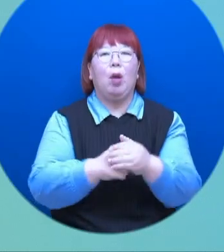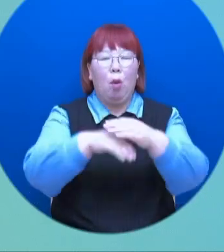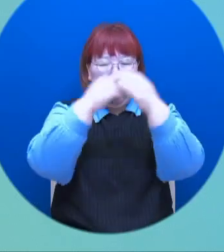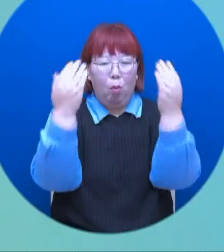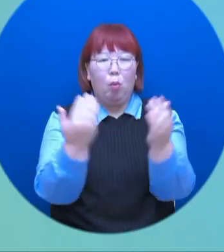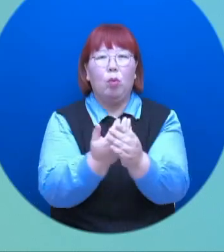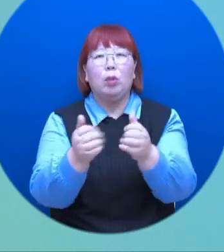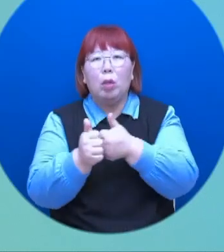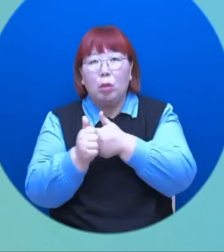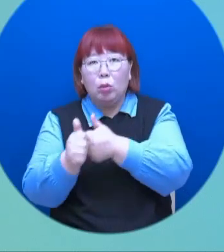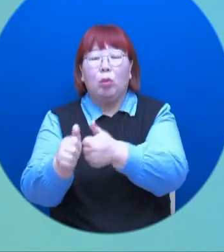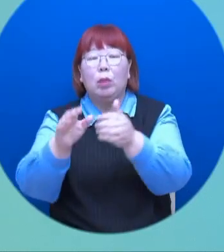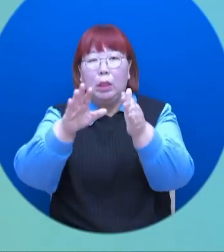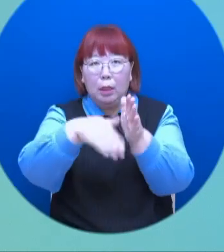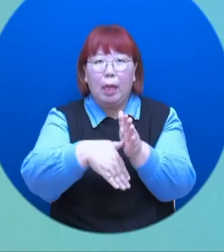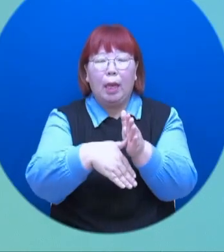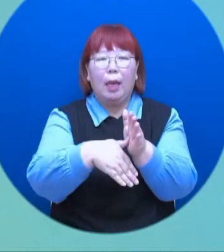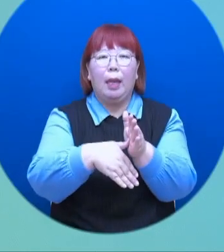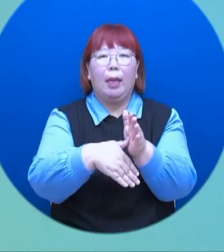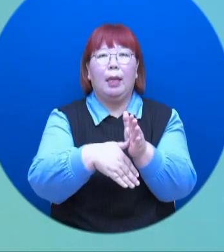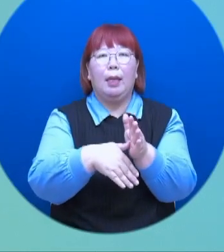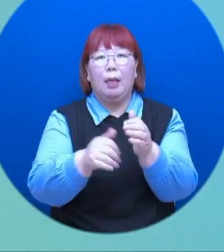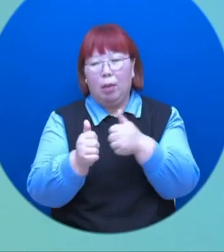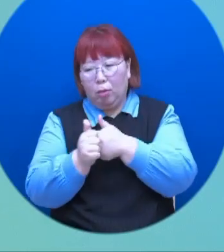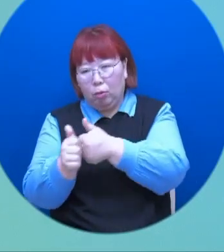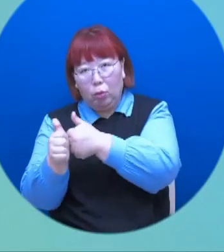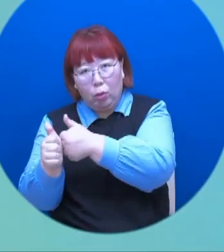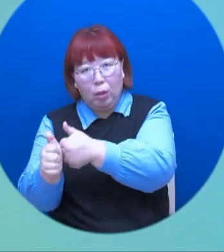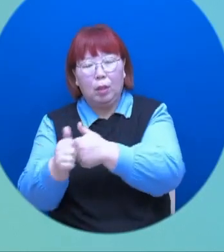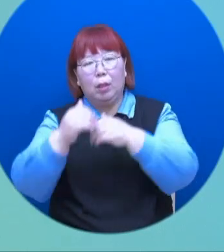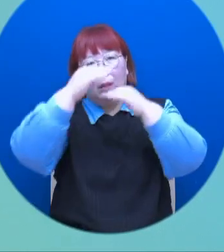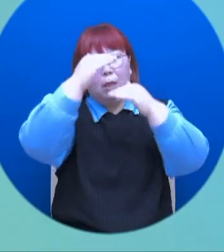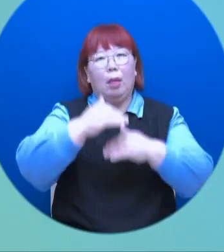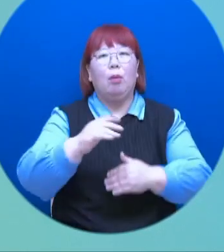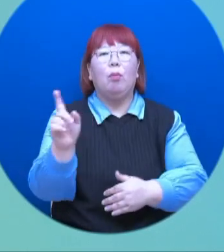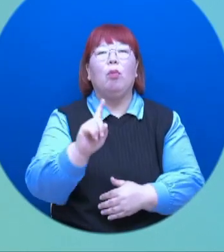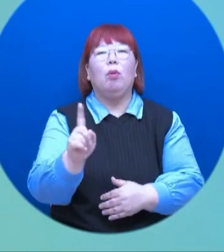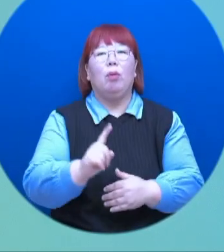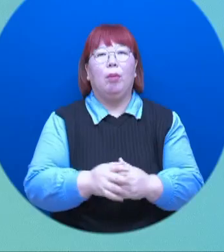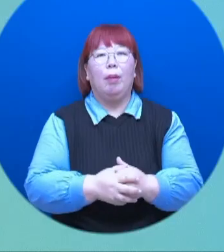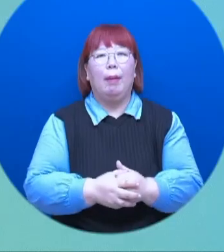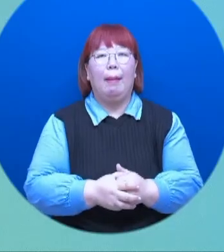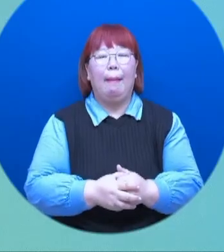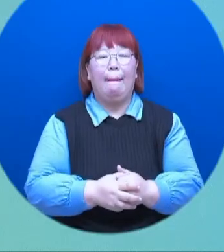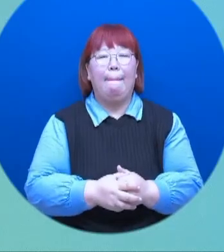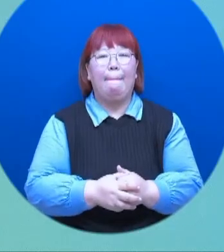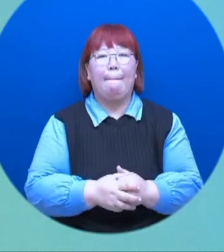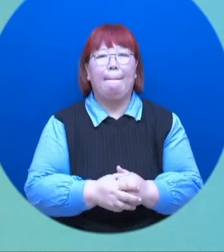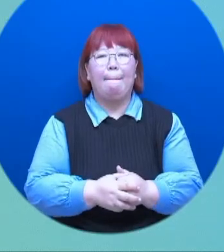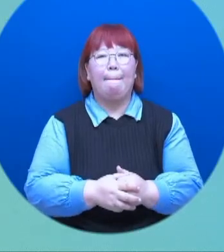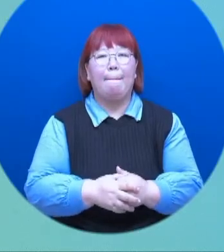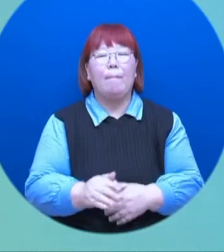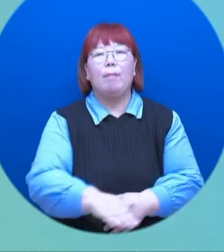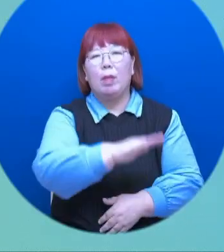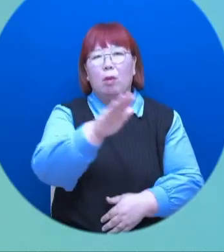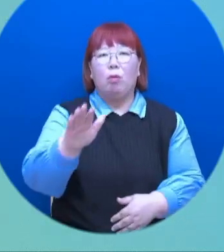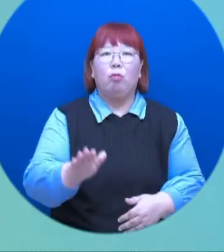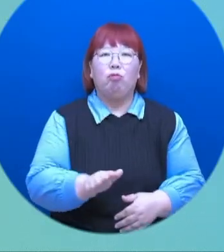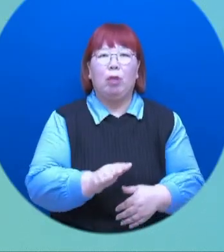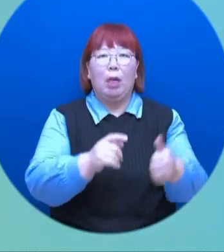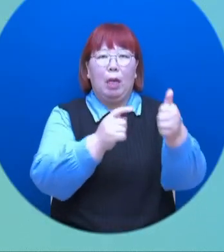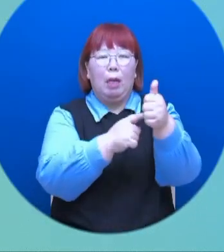쫓을 때 쫓는 내용, 그게 무엇일까요? 여러분, 우리가 이